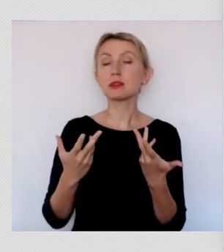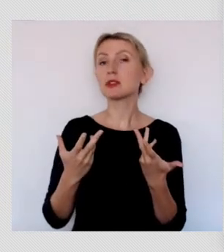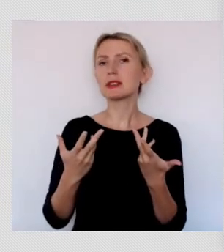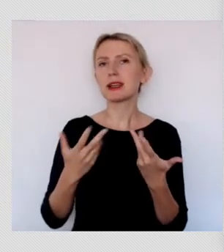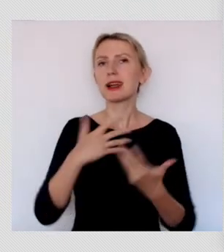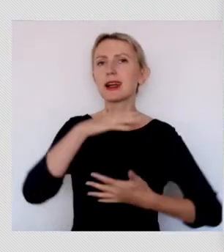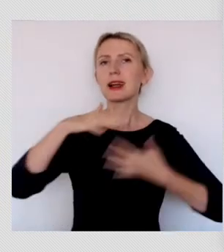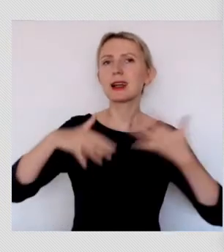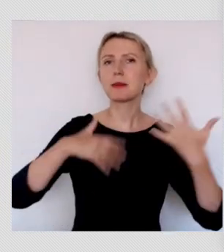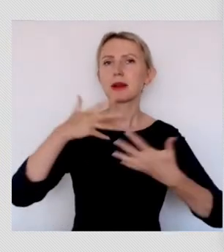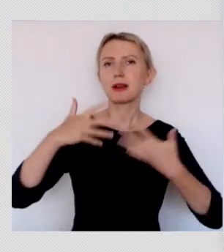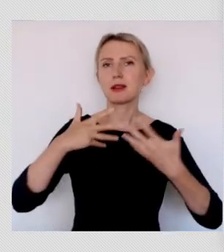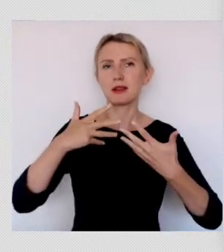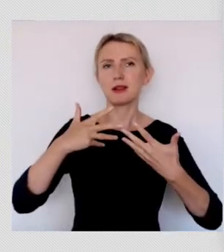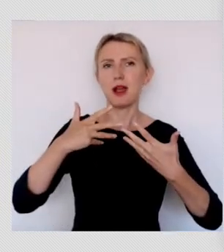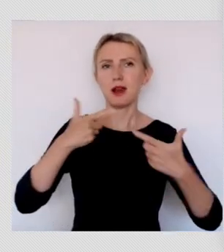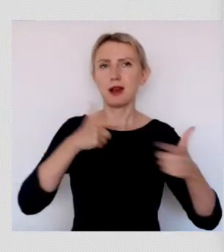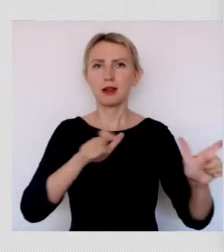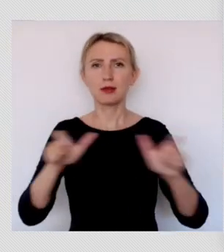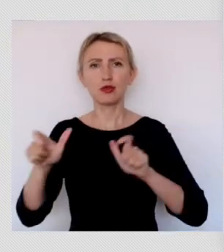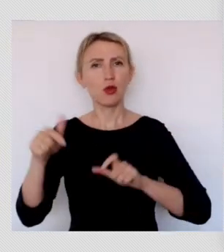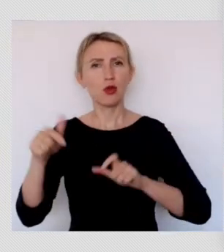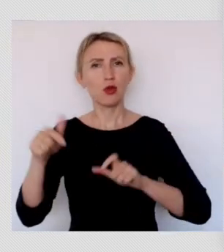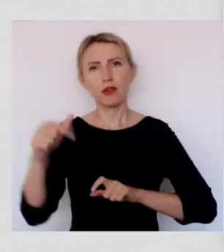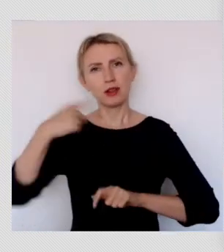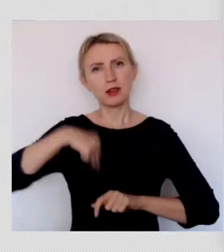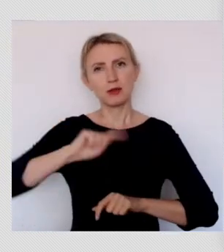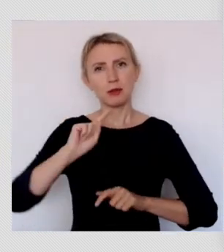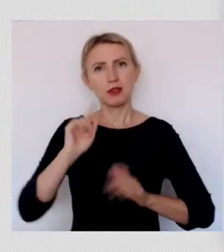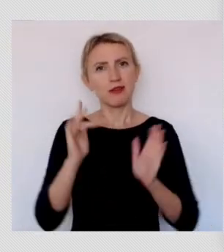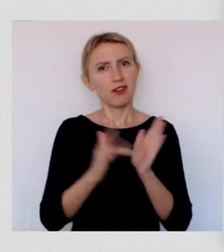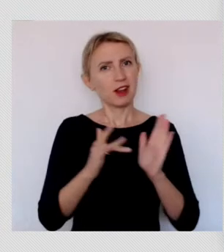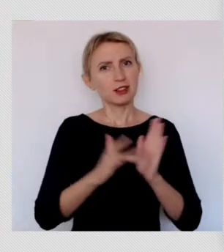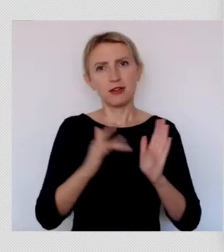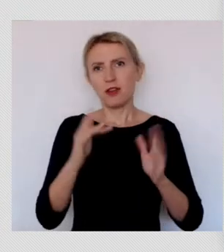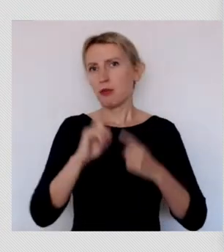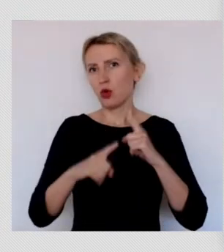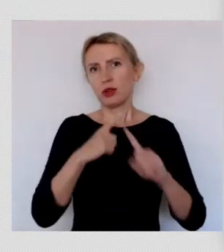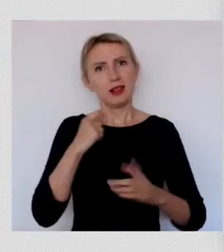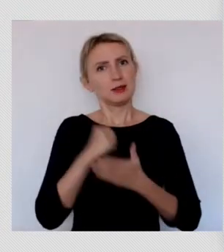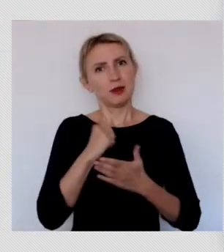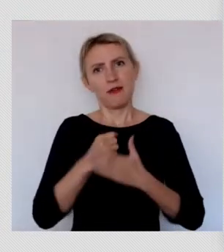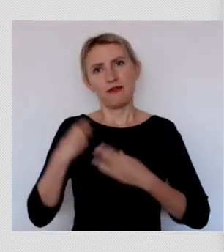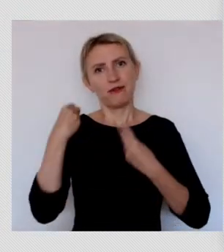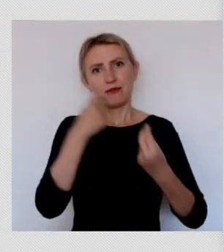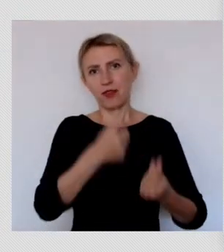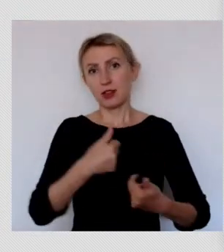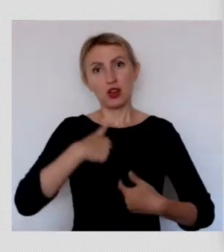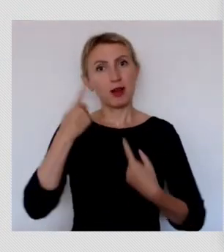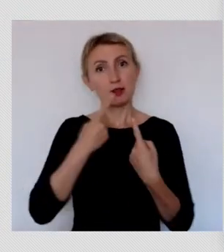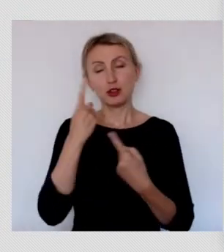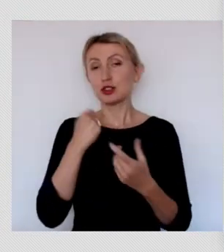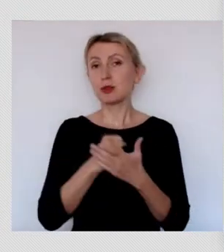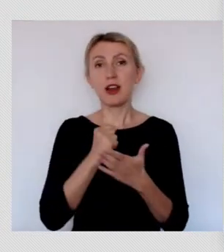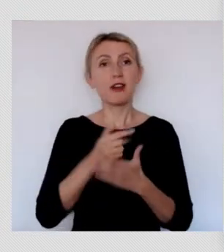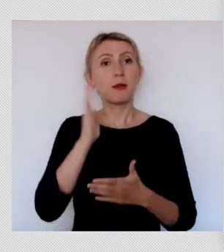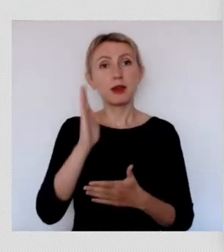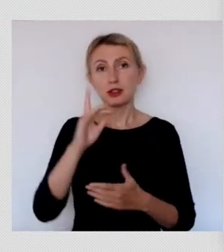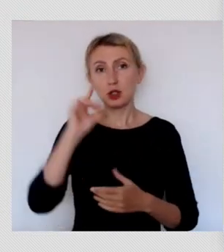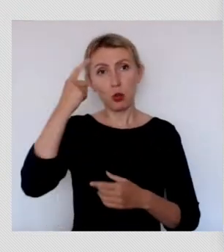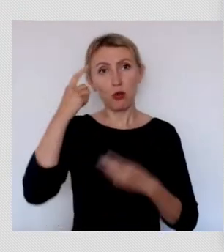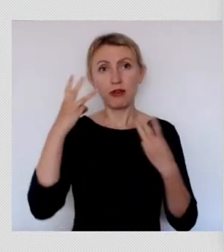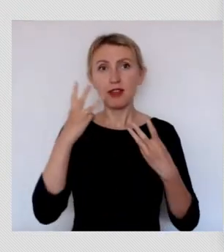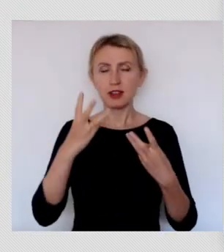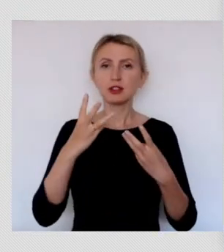hybrydowych powinno nas bardzo uczulić na kwestii finansowania polityki. No, to jest kwestia, która moim zdaniem będzie miała fundamentalne znaczenie dla